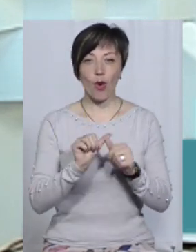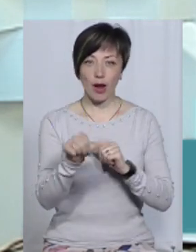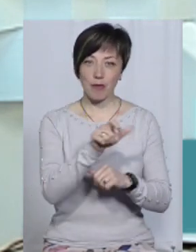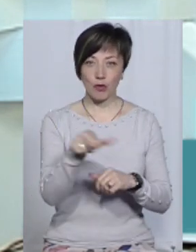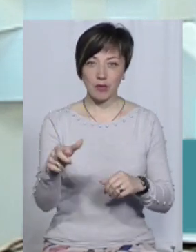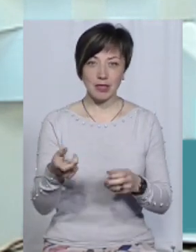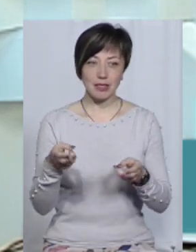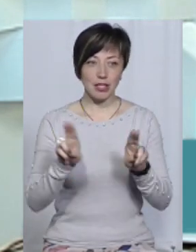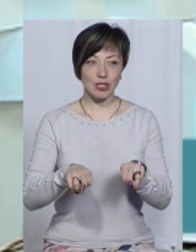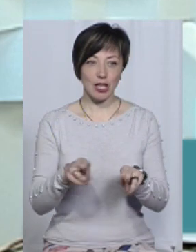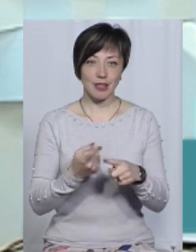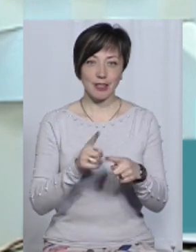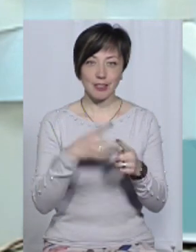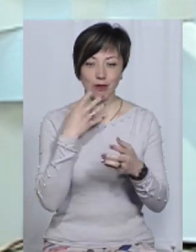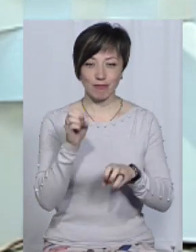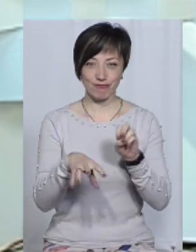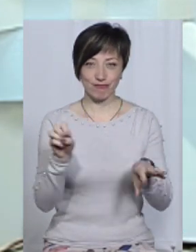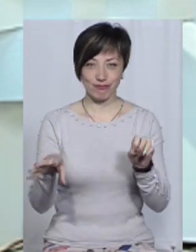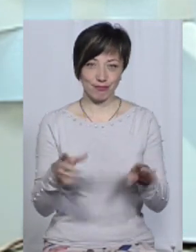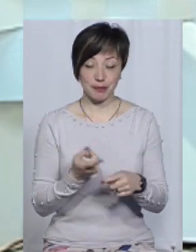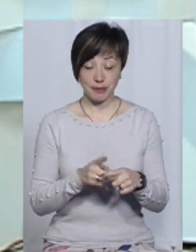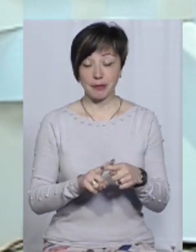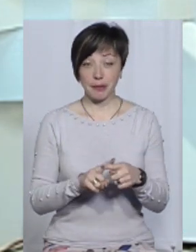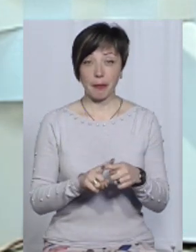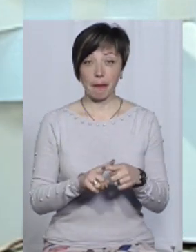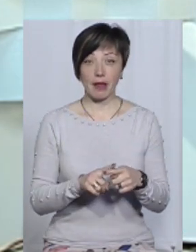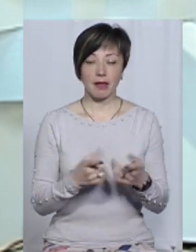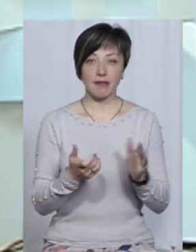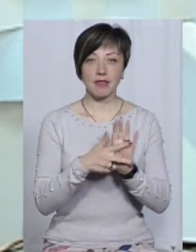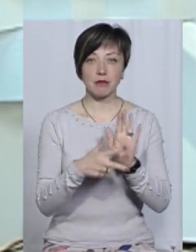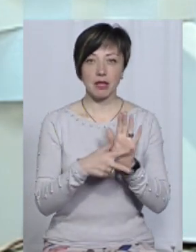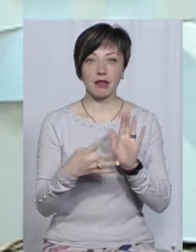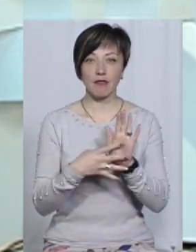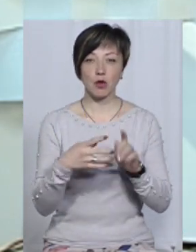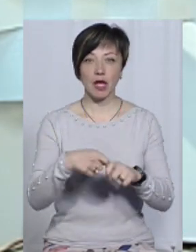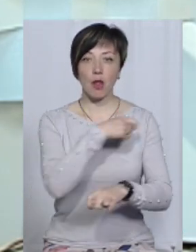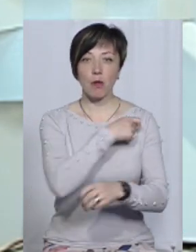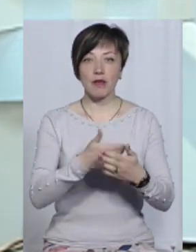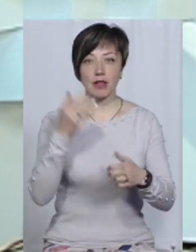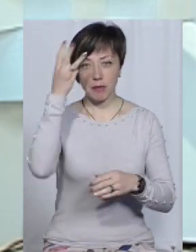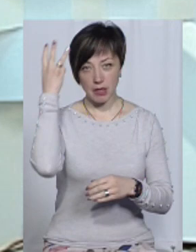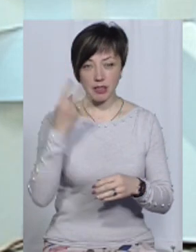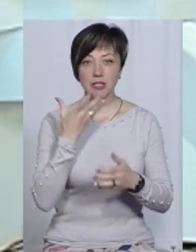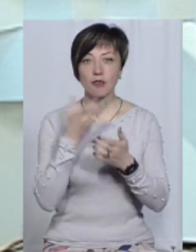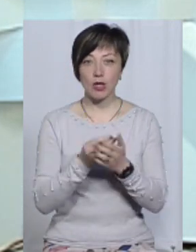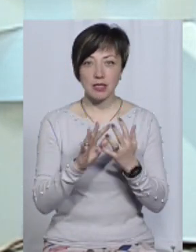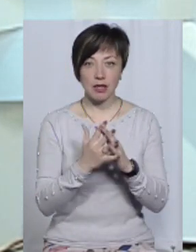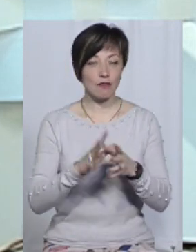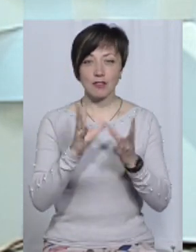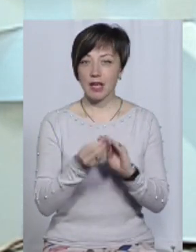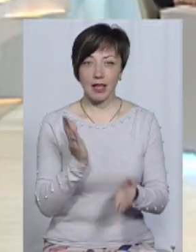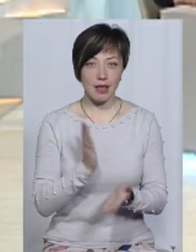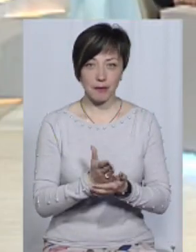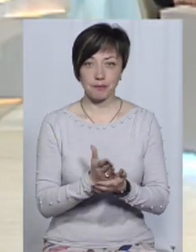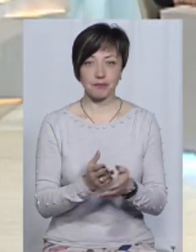аби не залишати свої сліди недобрі. От. І той за скільки там, 80-90 кілометрів від Хмельницького, в нас свої черепашинці, в нас взагалі все